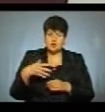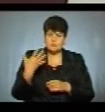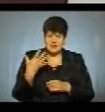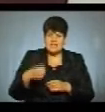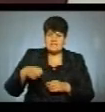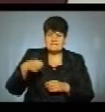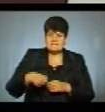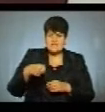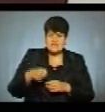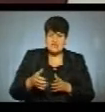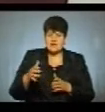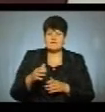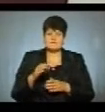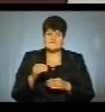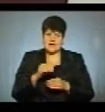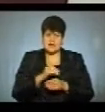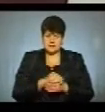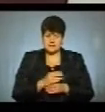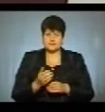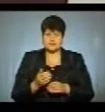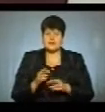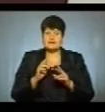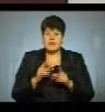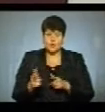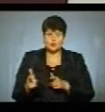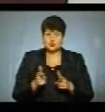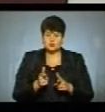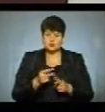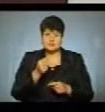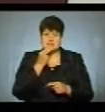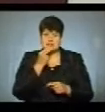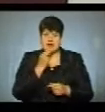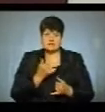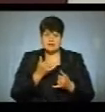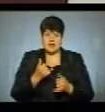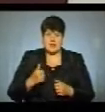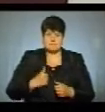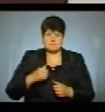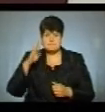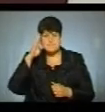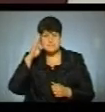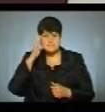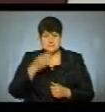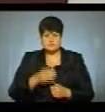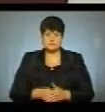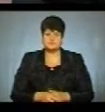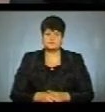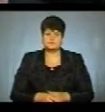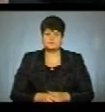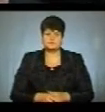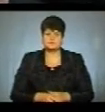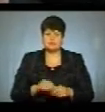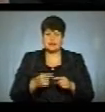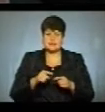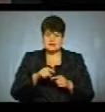вареників, розповіла волонтерка Марія Шестопалка. Як готують страви для бійців, бачила наша знімальна група.